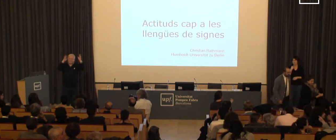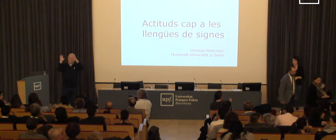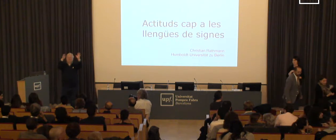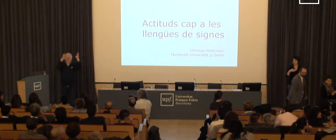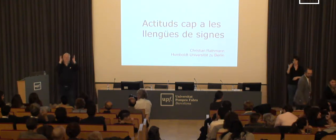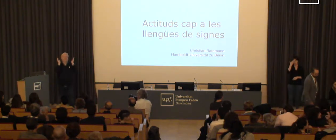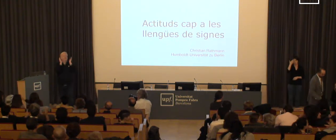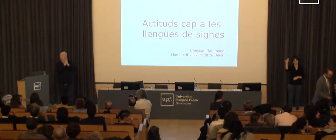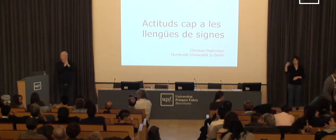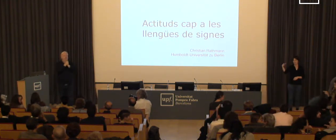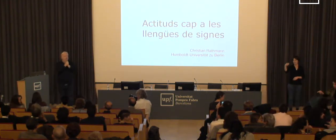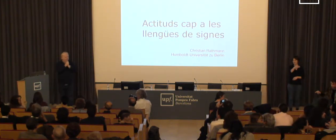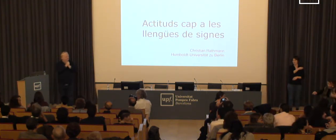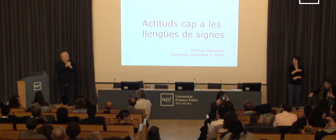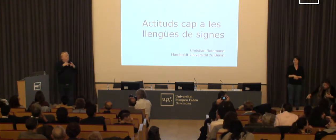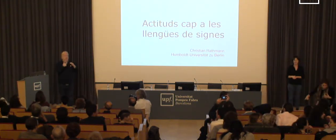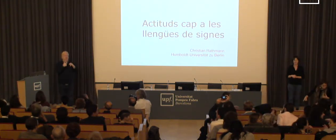Hola a tothom.